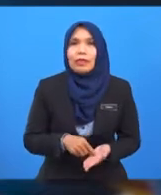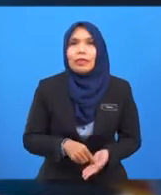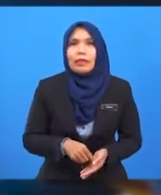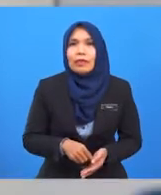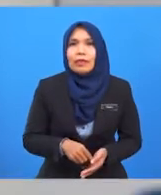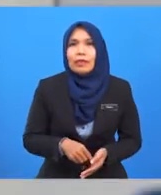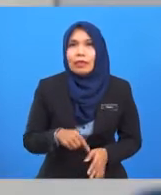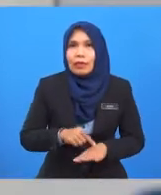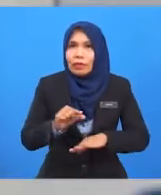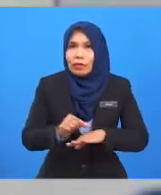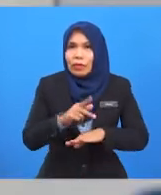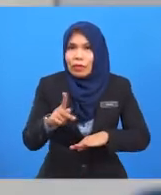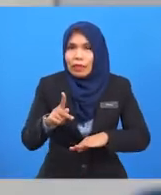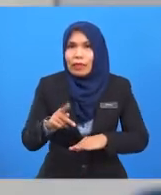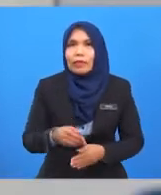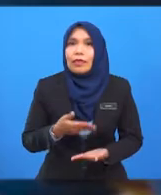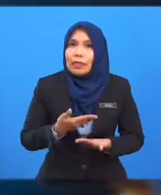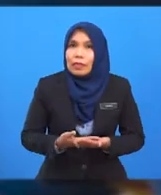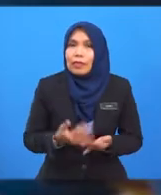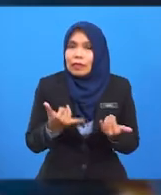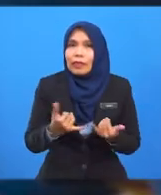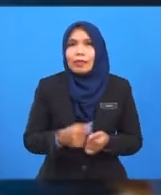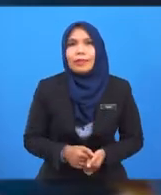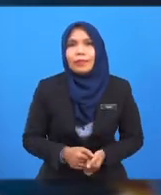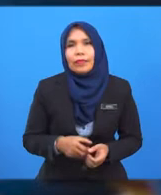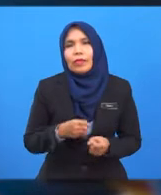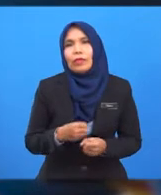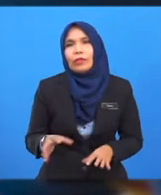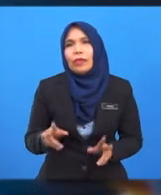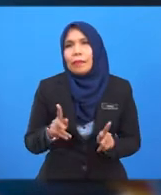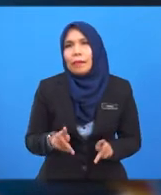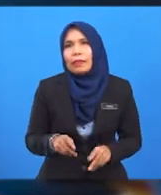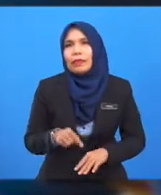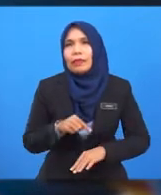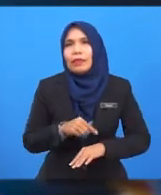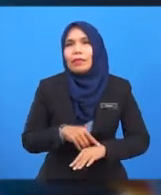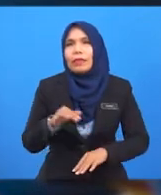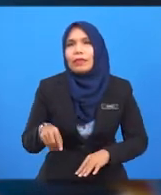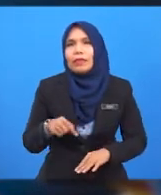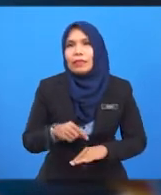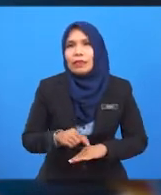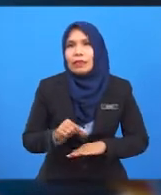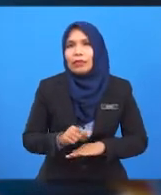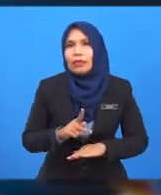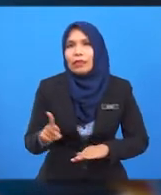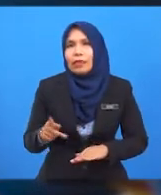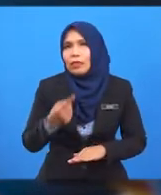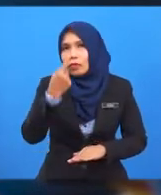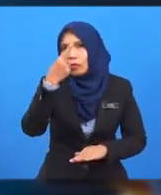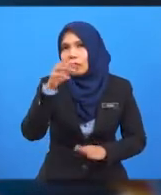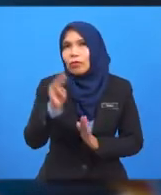kini? Sudah pasti masa yang diperlukan untuk mendapatkan hasil